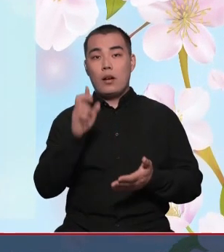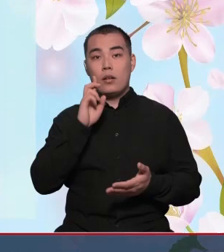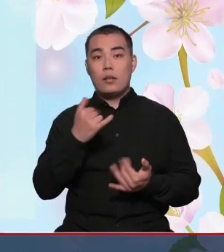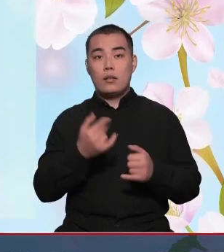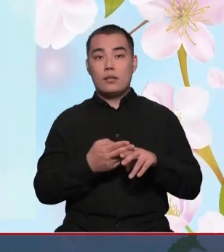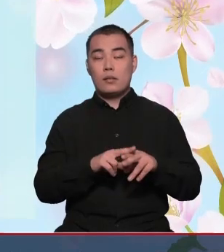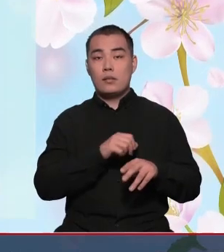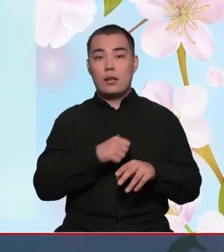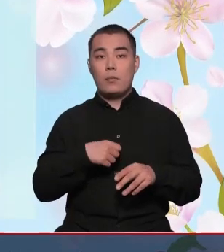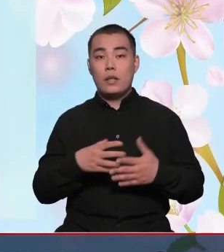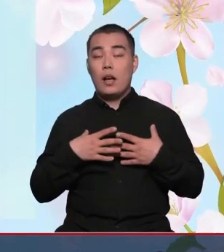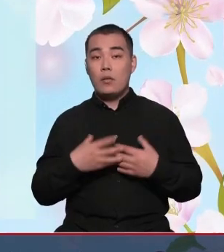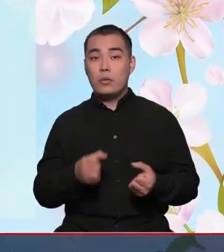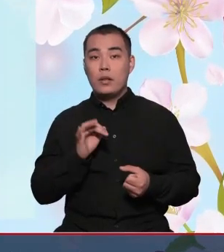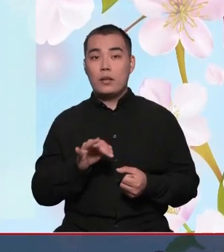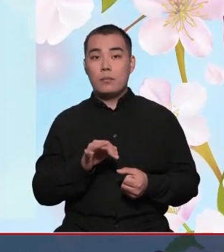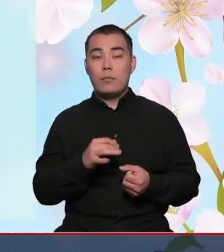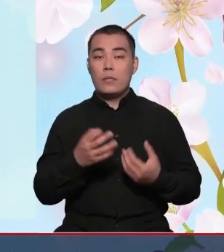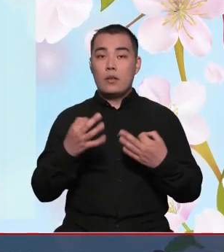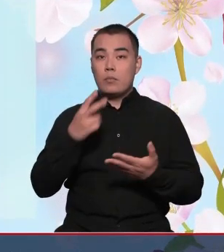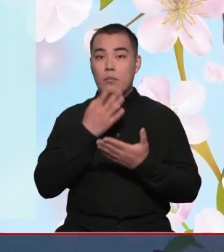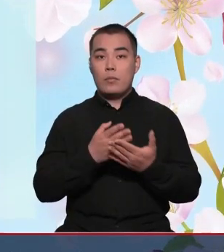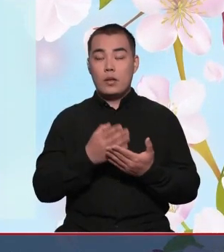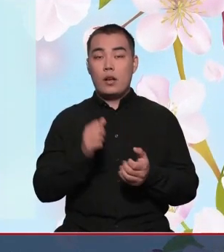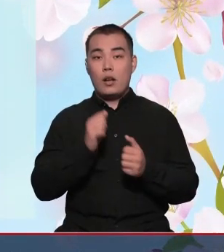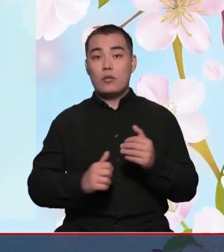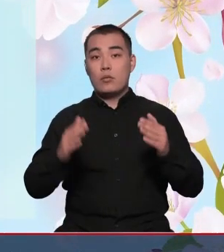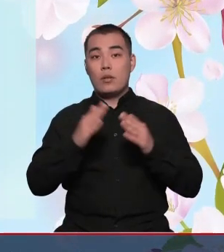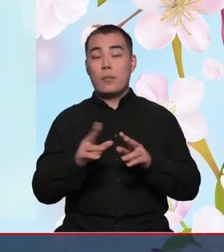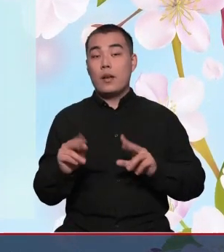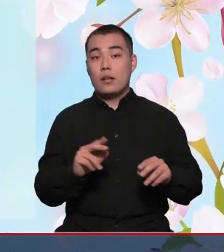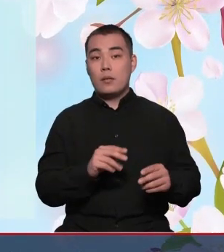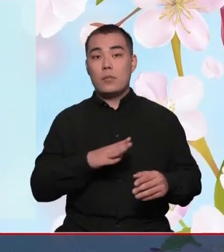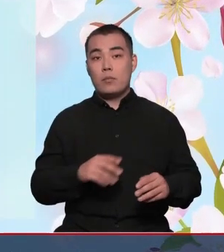қазақстандықтарға зор денсаулық, толағай табыс, әр шаңыраққа құт береке тіледі.